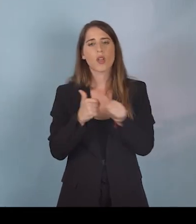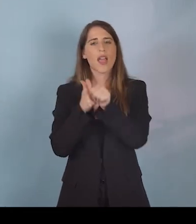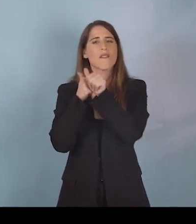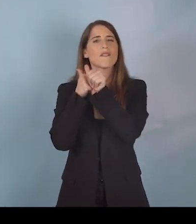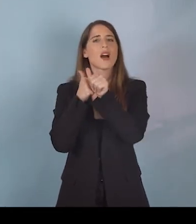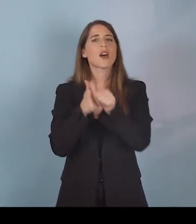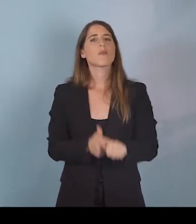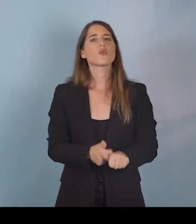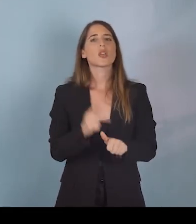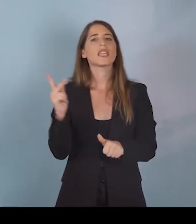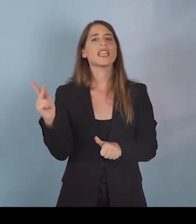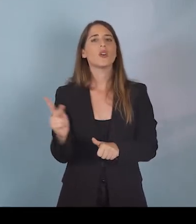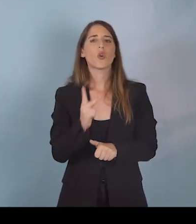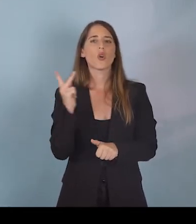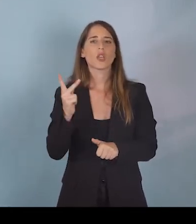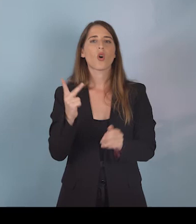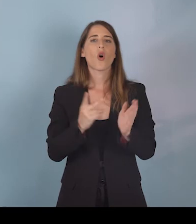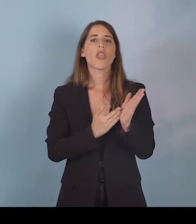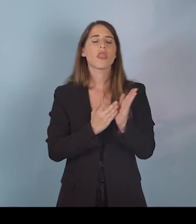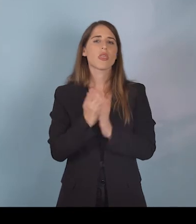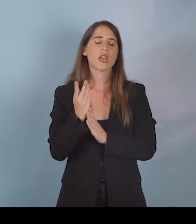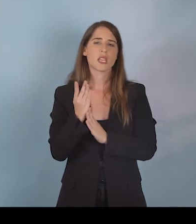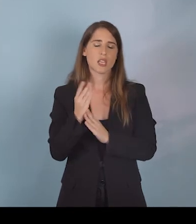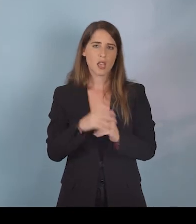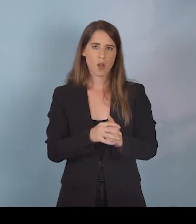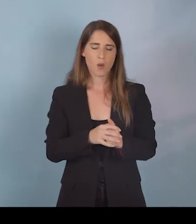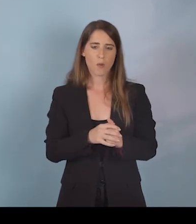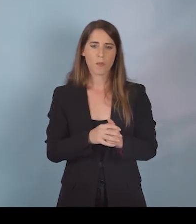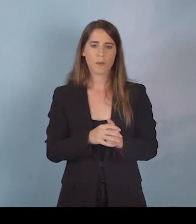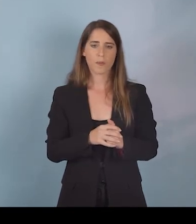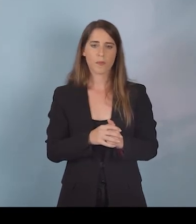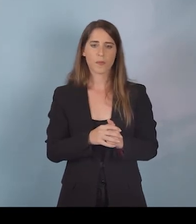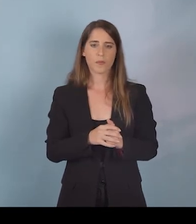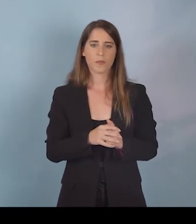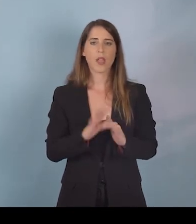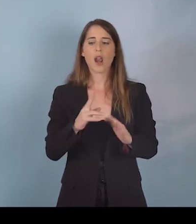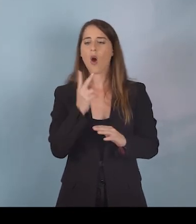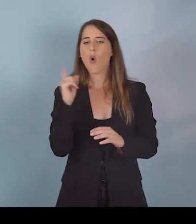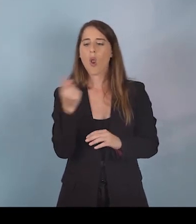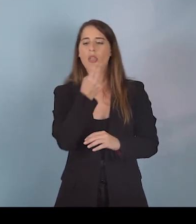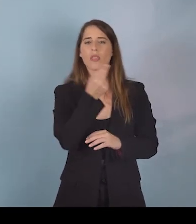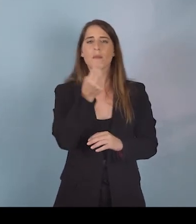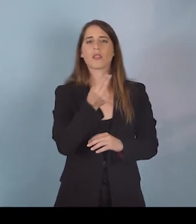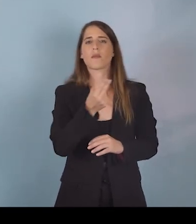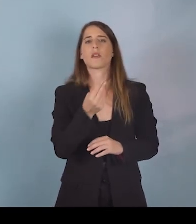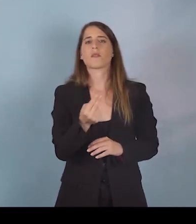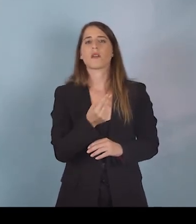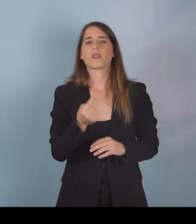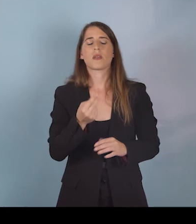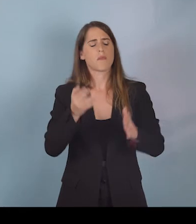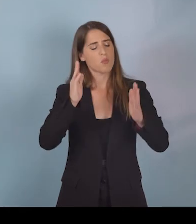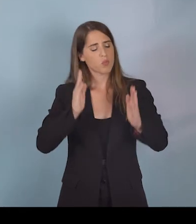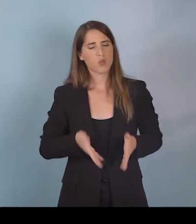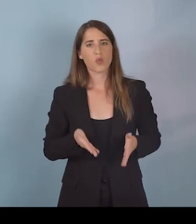υπηρεσία η οποία ασχολείται για την εφαρμογή του κοινοτικού δικαίου. Άρα, αν κάτι,